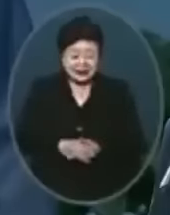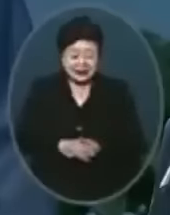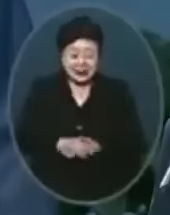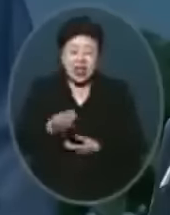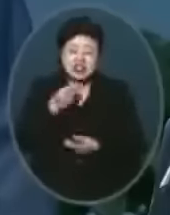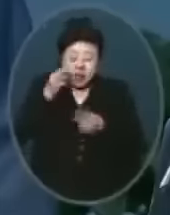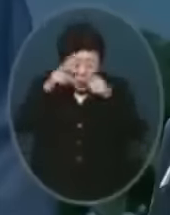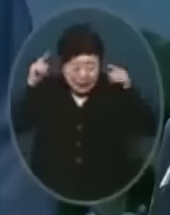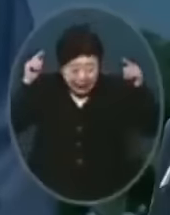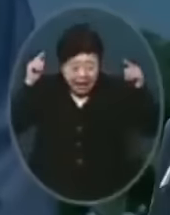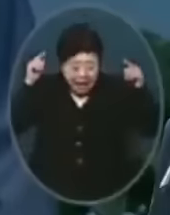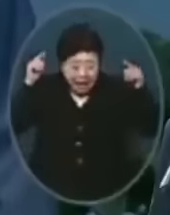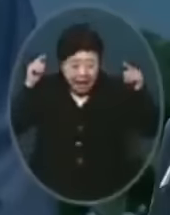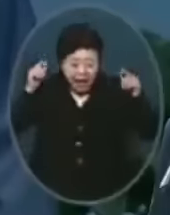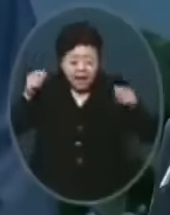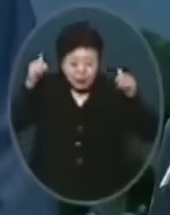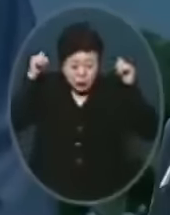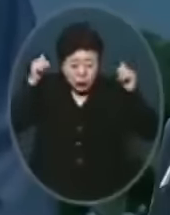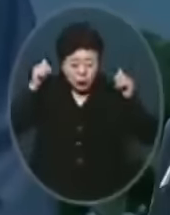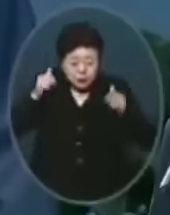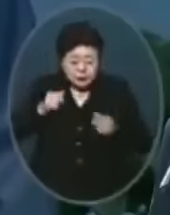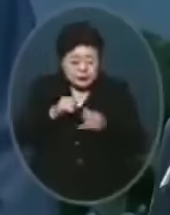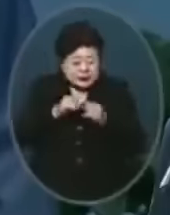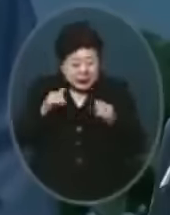우리 서울대학의 출신들을